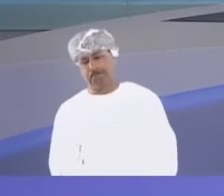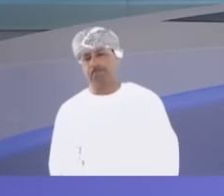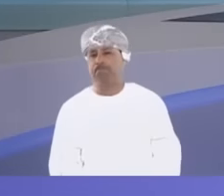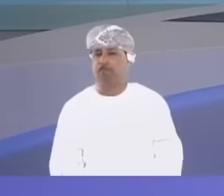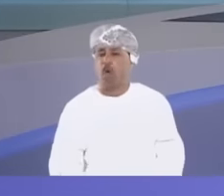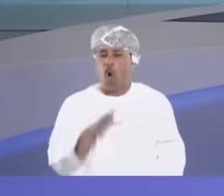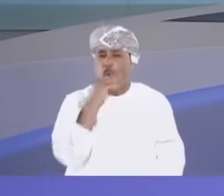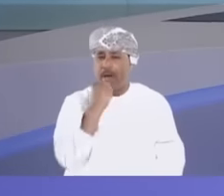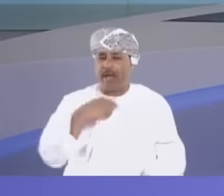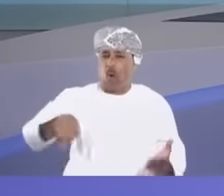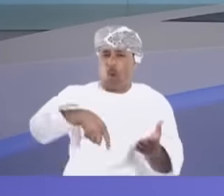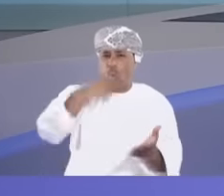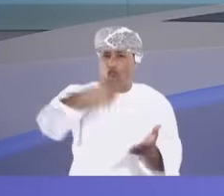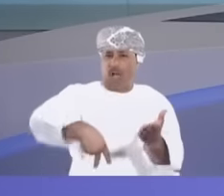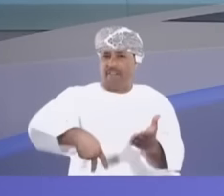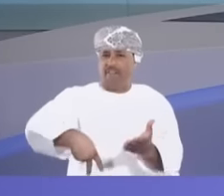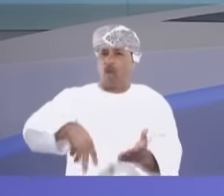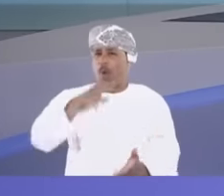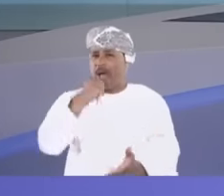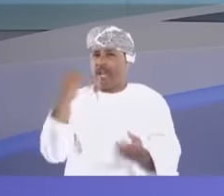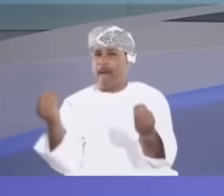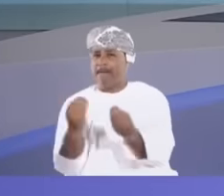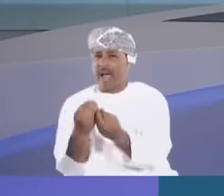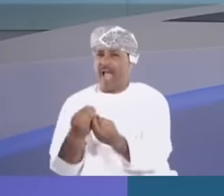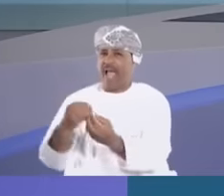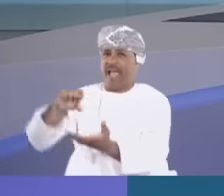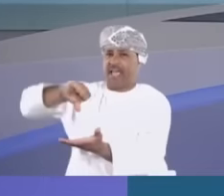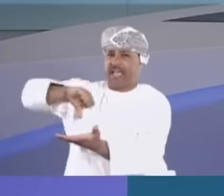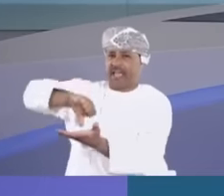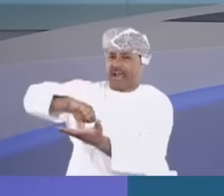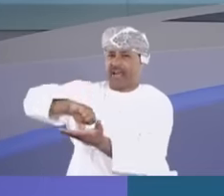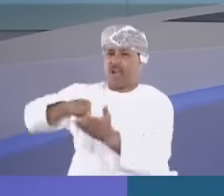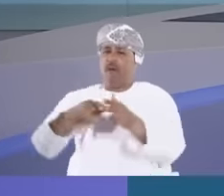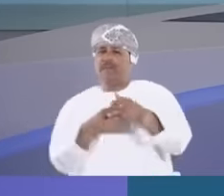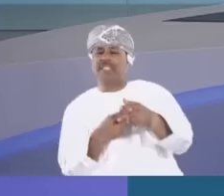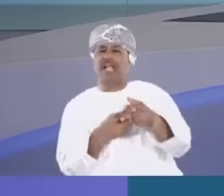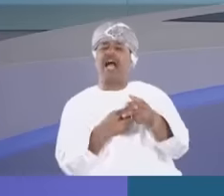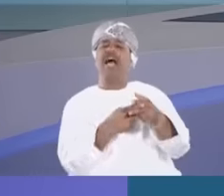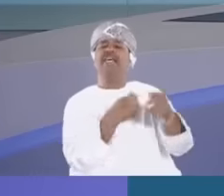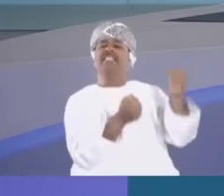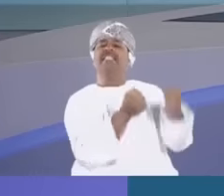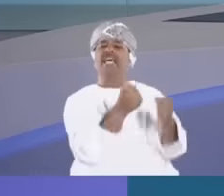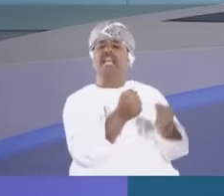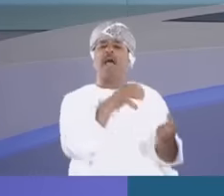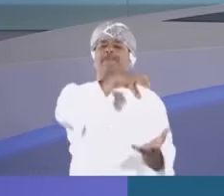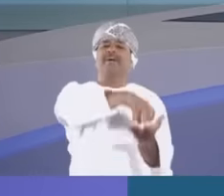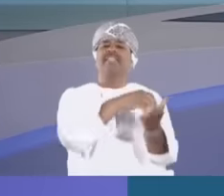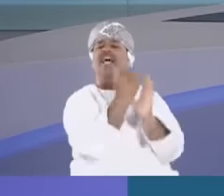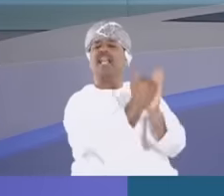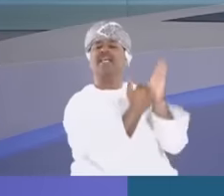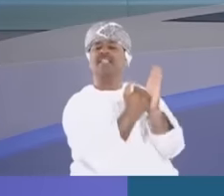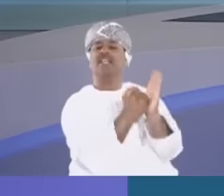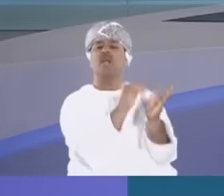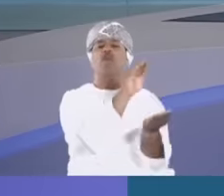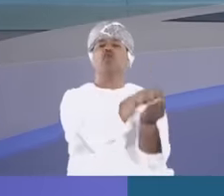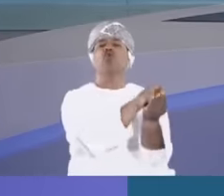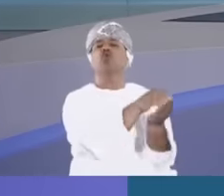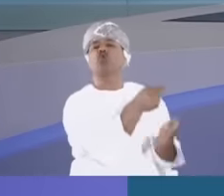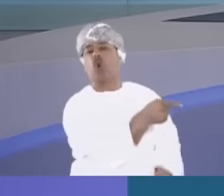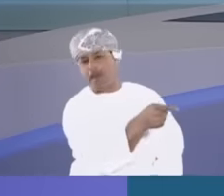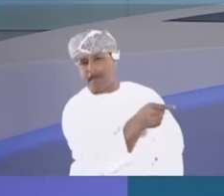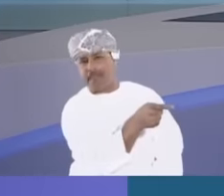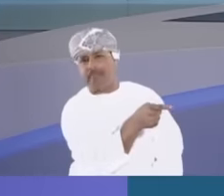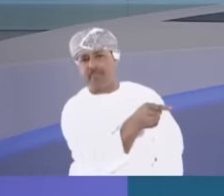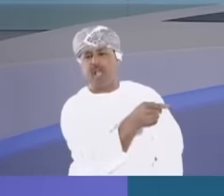وقعت السلطنة وإيران على اتفاقية لإنشاء مصنع إيراني للسيارات في المنطقة الاقتصادية الخاصة بالدقم.